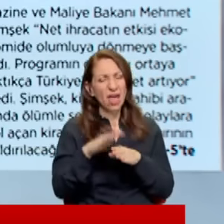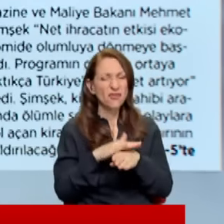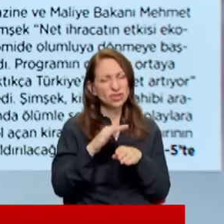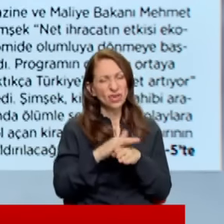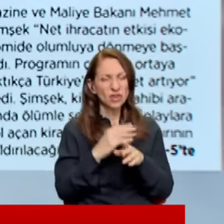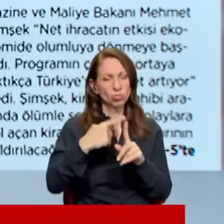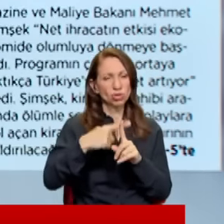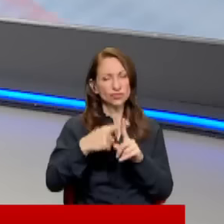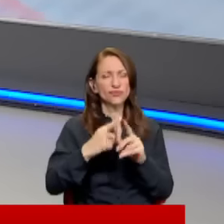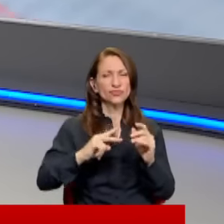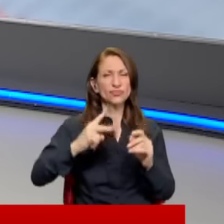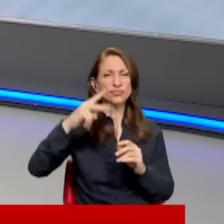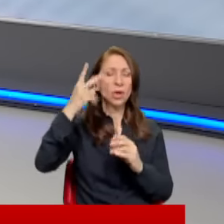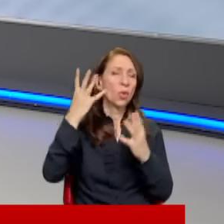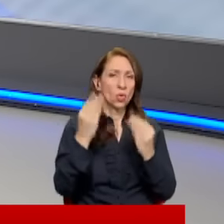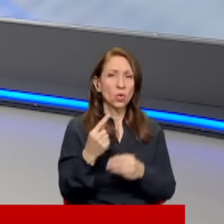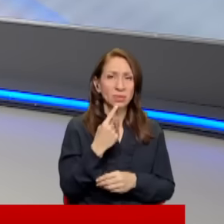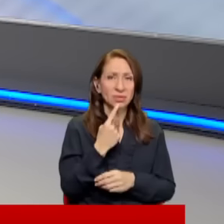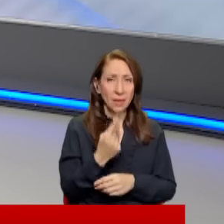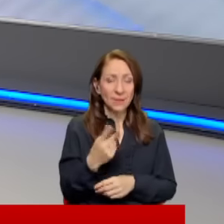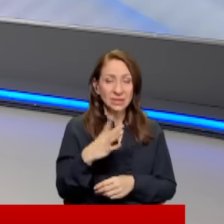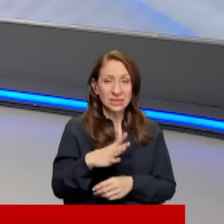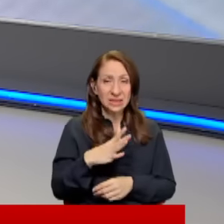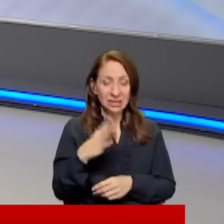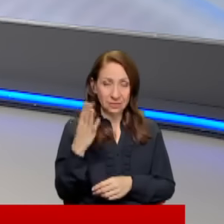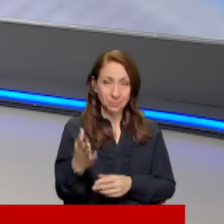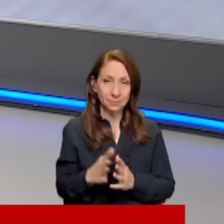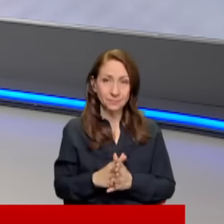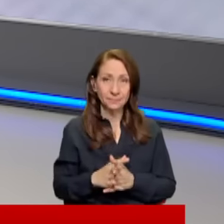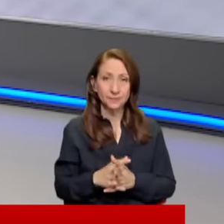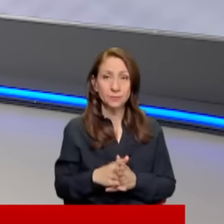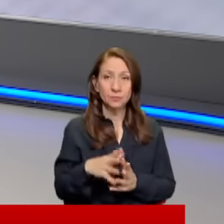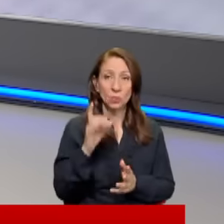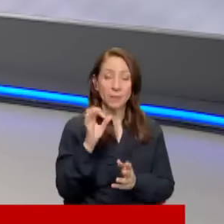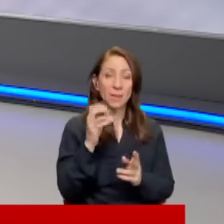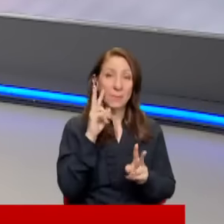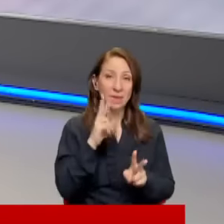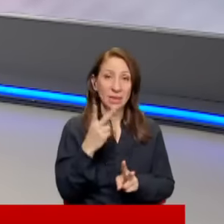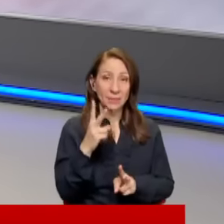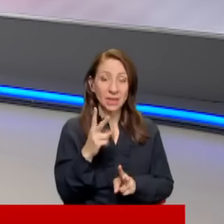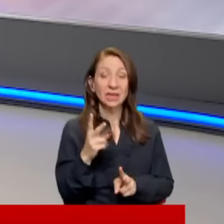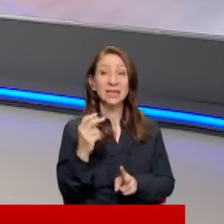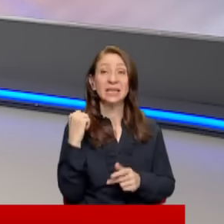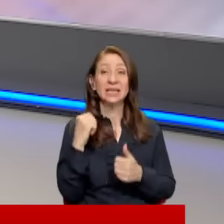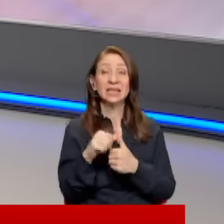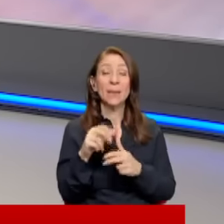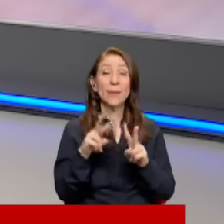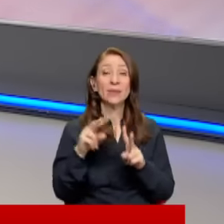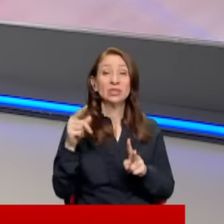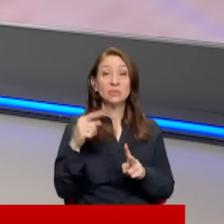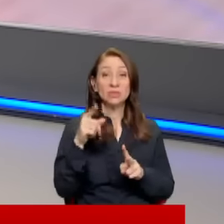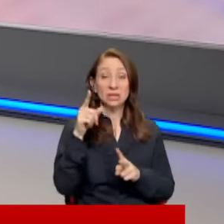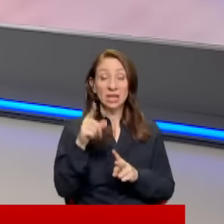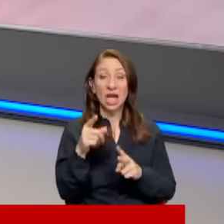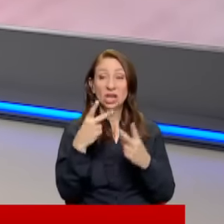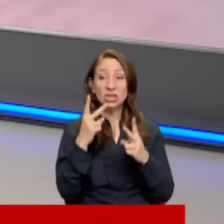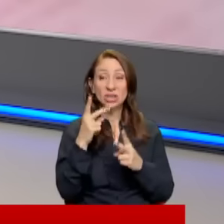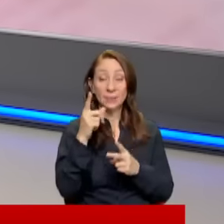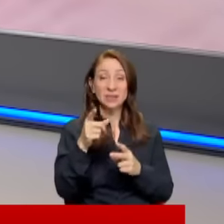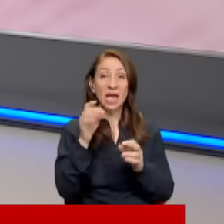yavaş olumluya döndü diye de aslında bir nitelendirme hani böyle de bakılabilir ve yine Mehmet Şimşek'in e